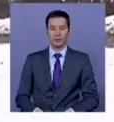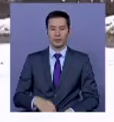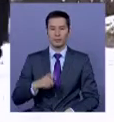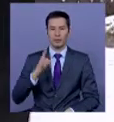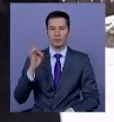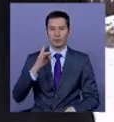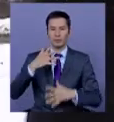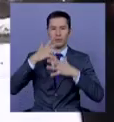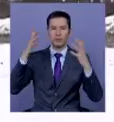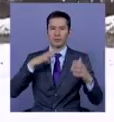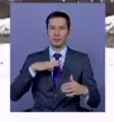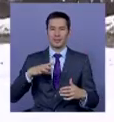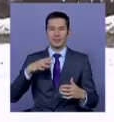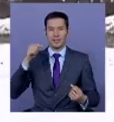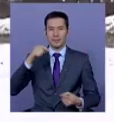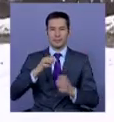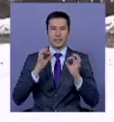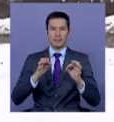бірақ осы паркке жасап атқаннан кейін